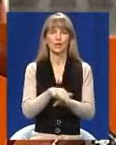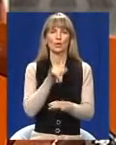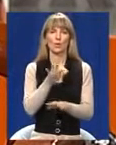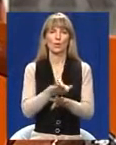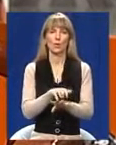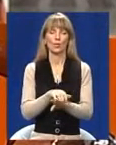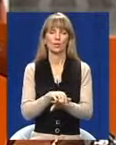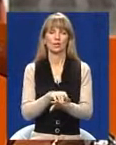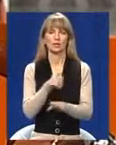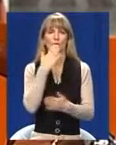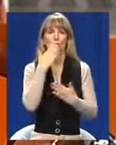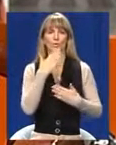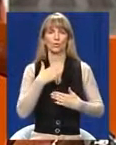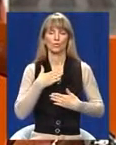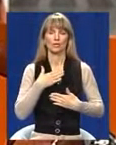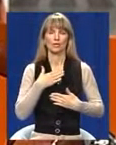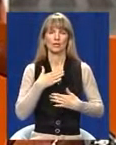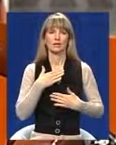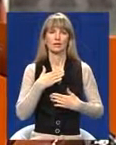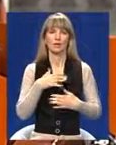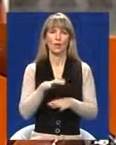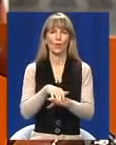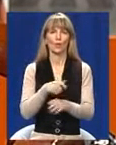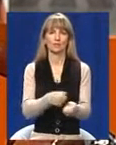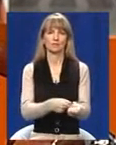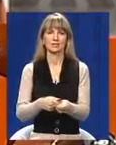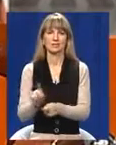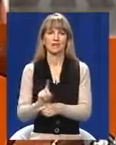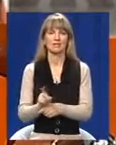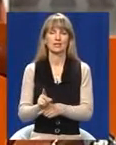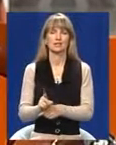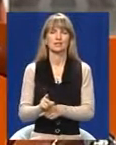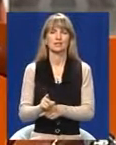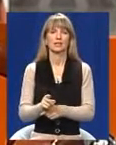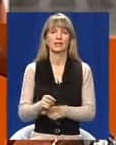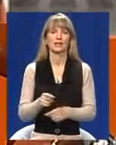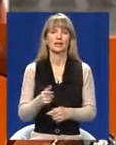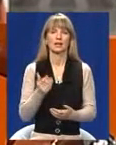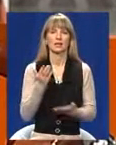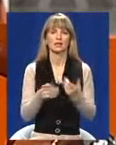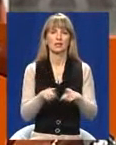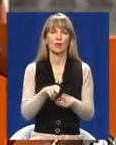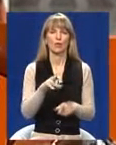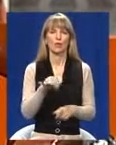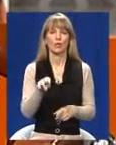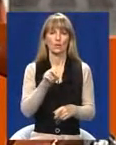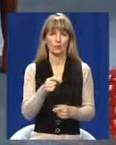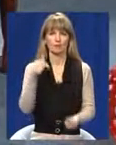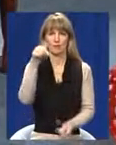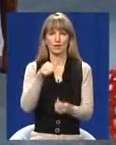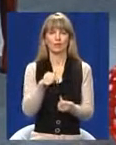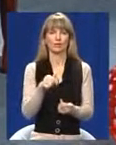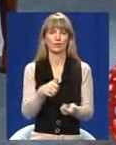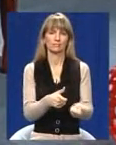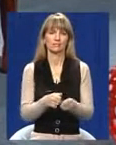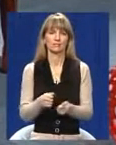котик. Вона любить за котика за хвіст тягати. Якраз такі породи підходять якраз під такі сім'ї. Це точно.